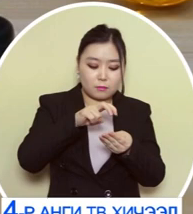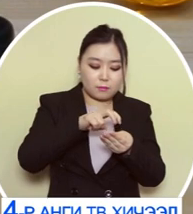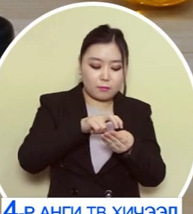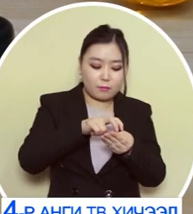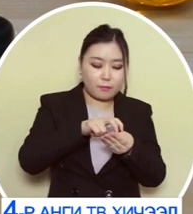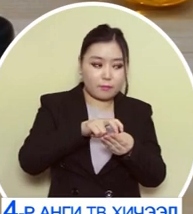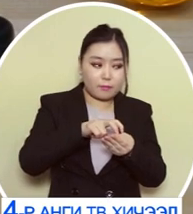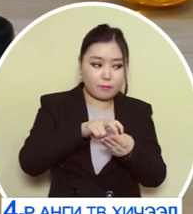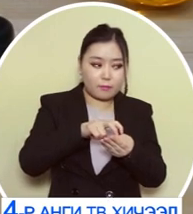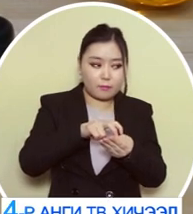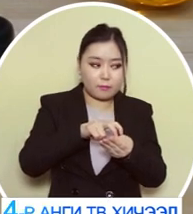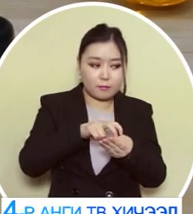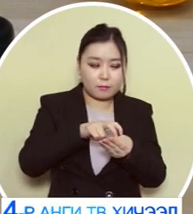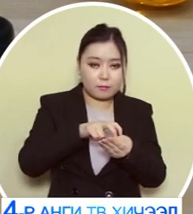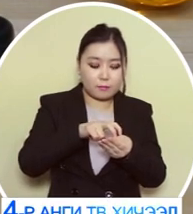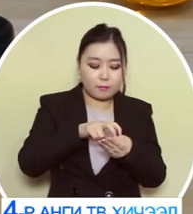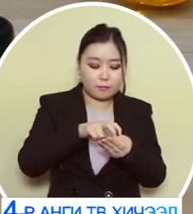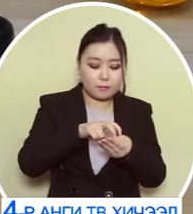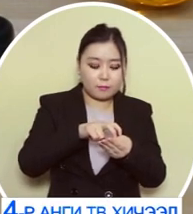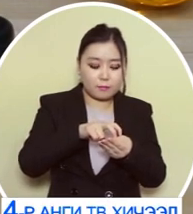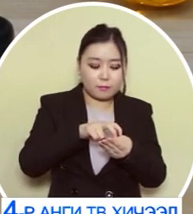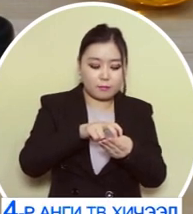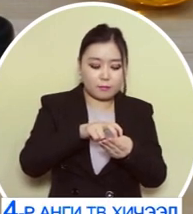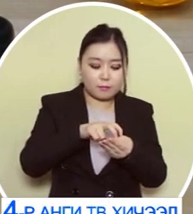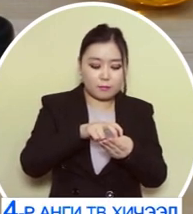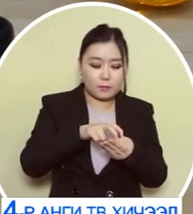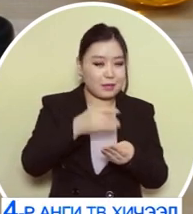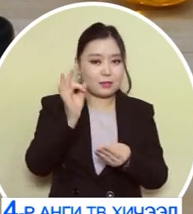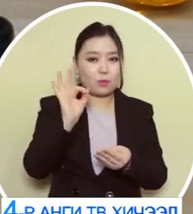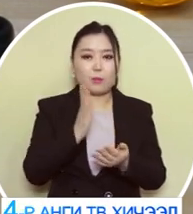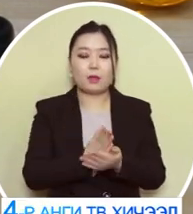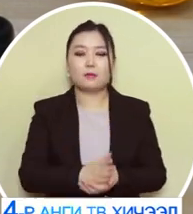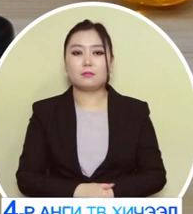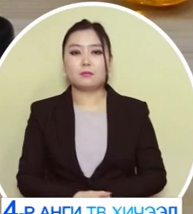табақты тексеріп көрейік. Жамбады.